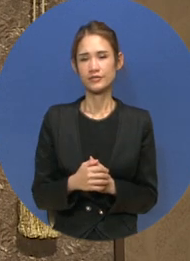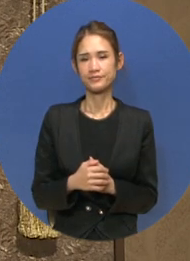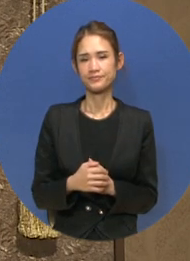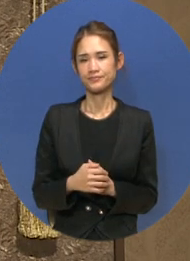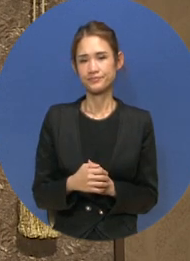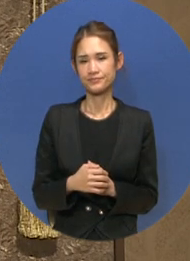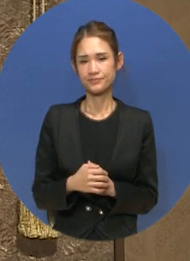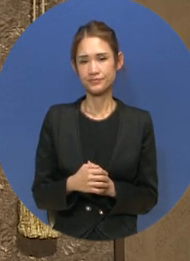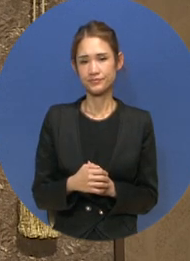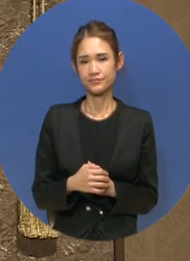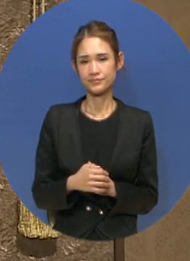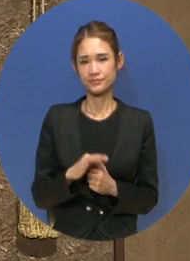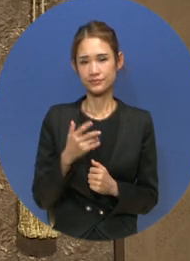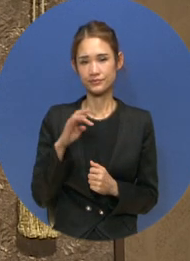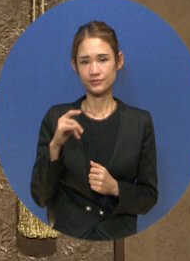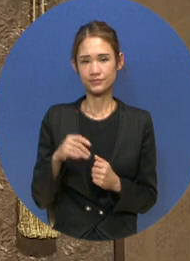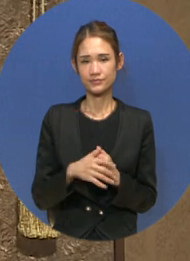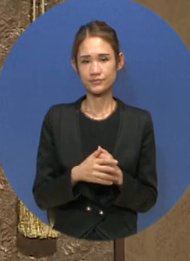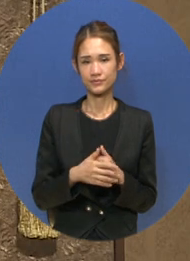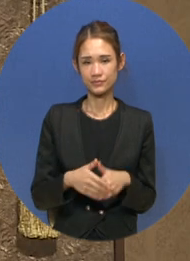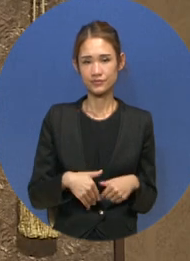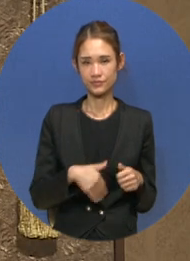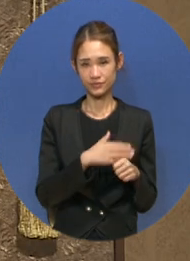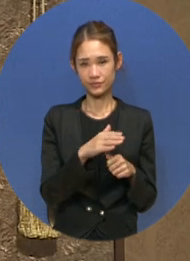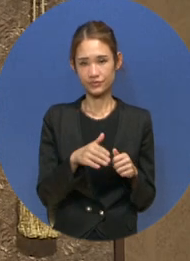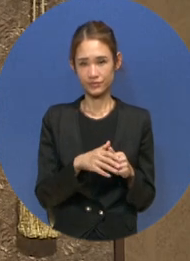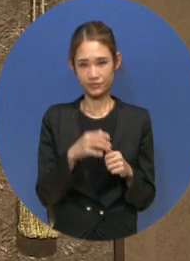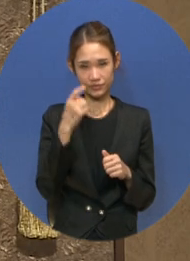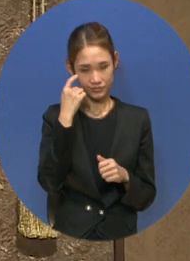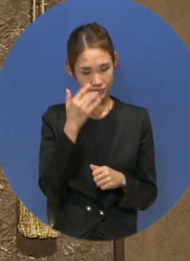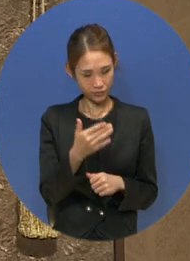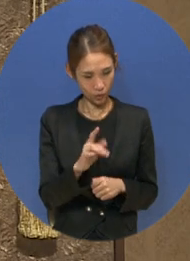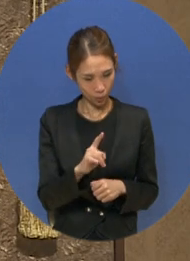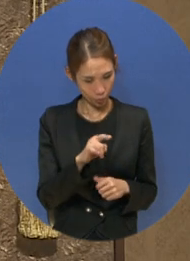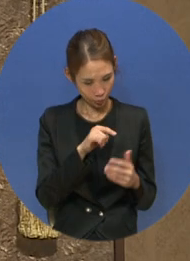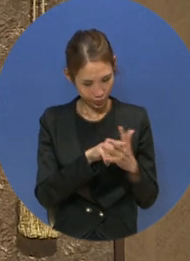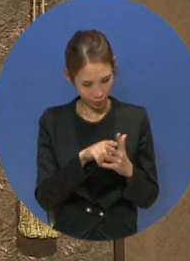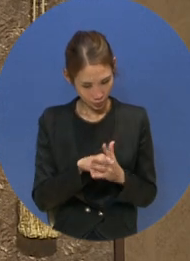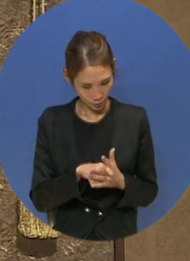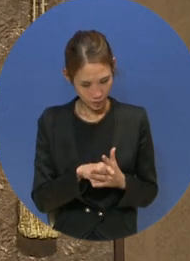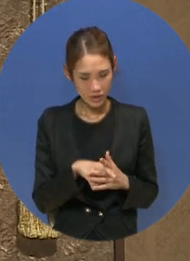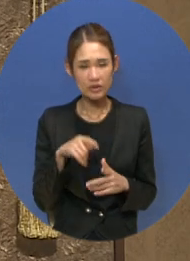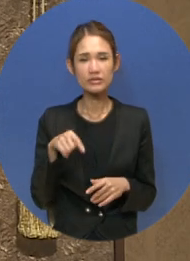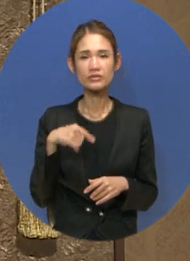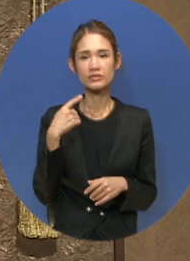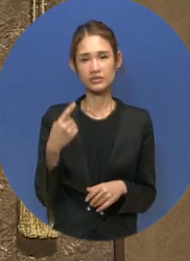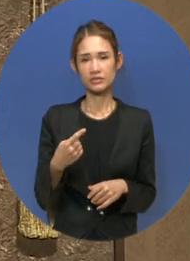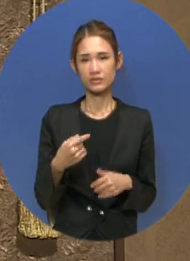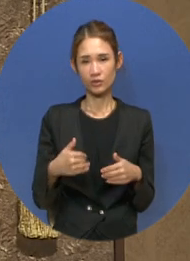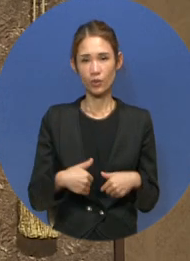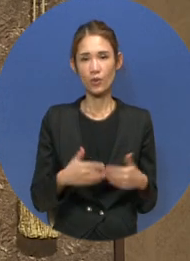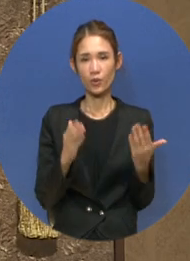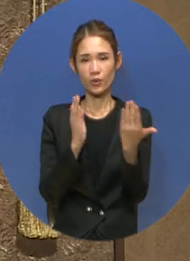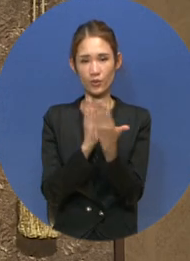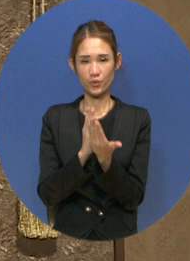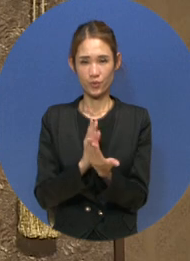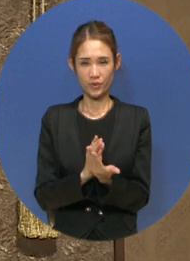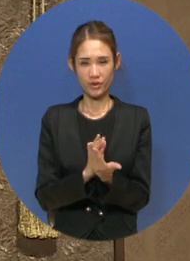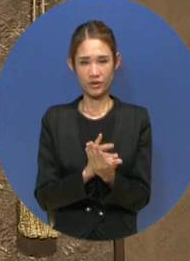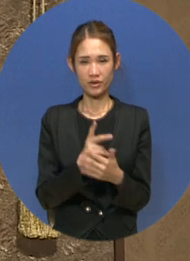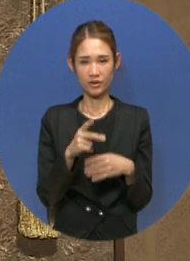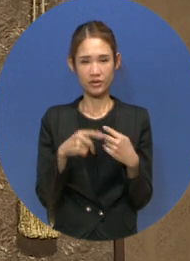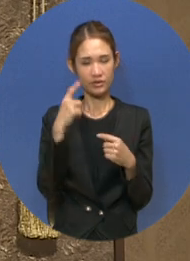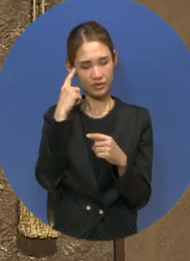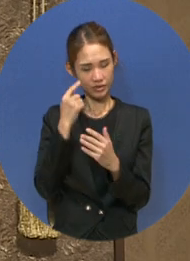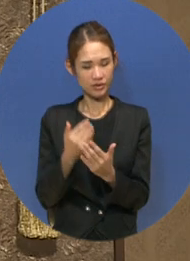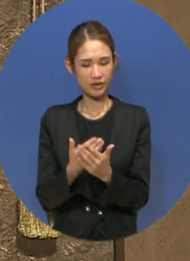네. 니드 어세스먼트라는데 욕구 사정을 해서 네. 어떤 욕구가 있는지를 파악하고 그 욕구에 맞춰서 프로그램을